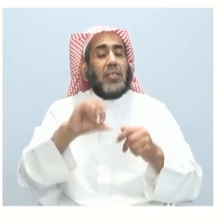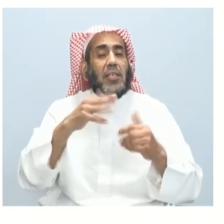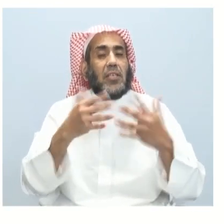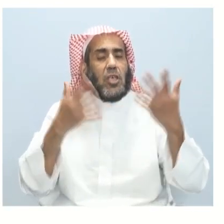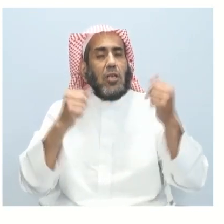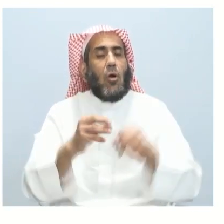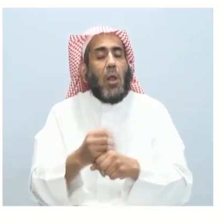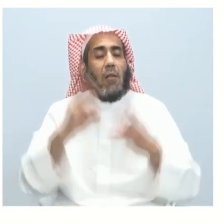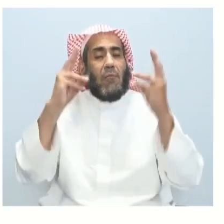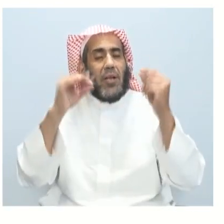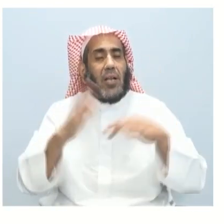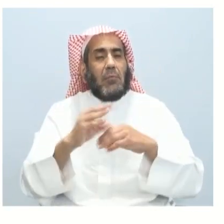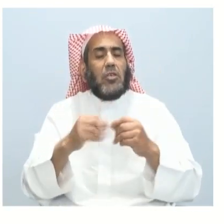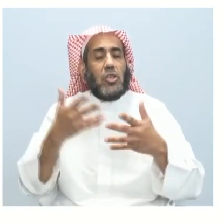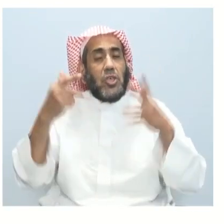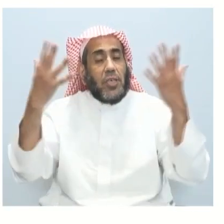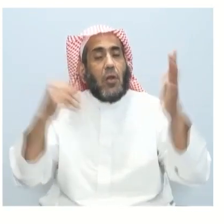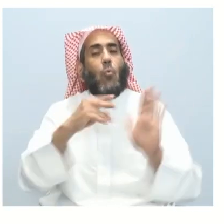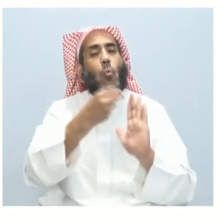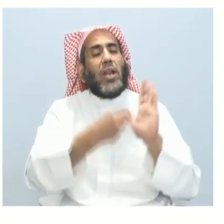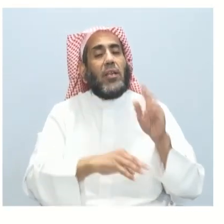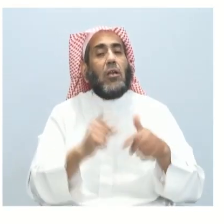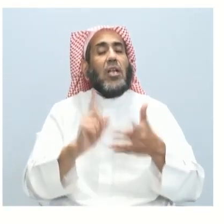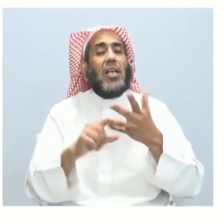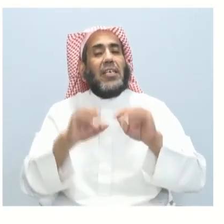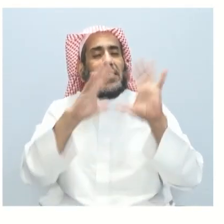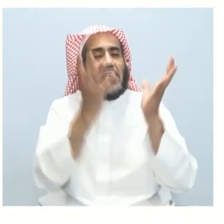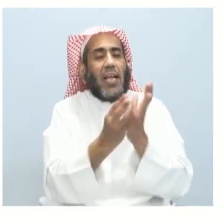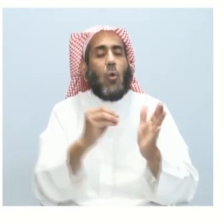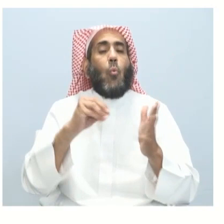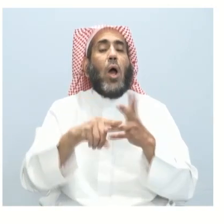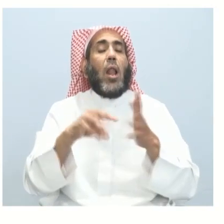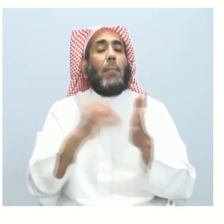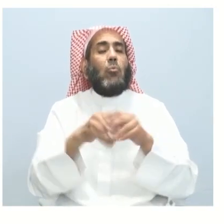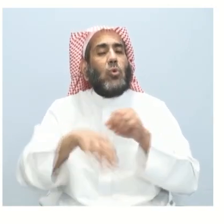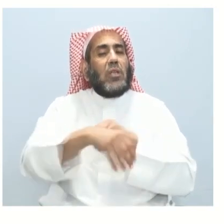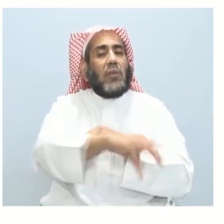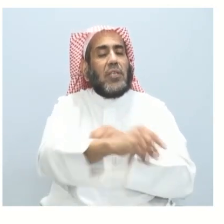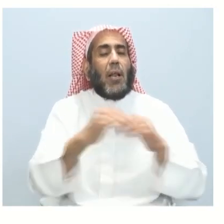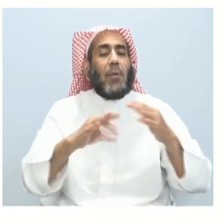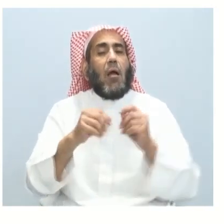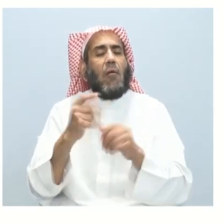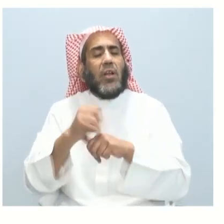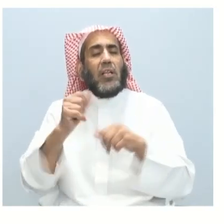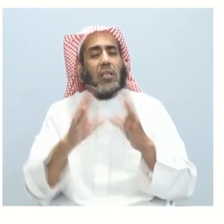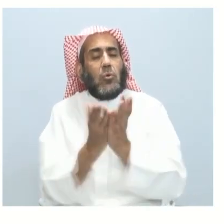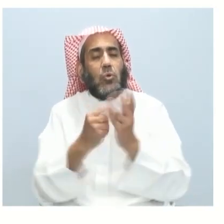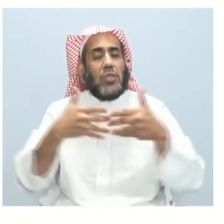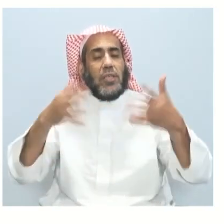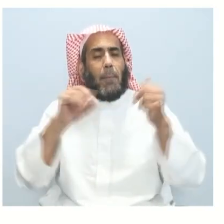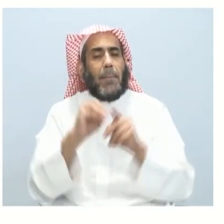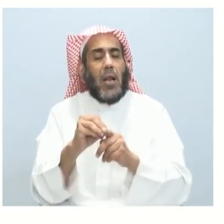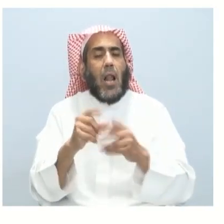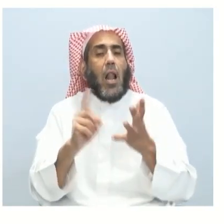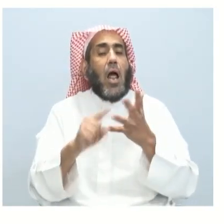طبعا يقوم الفن الادبي شعرا ونثرا على عنصرين هم الشكل والمضمون وعنهم تتفرع تلك المقاييس فالنقد الادبي يدرس الشعر من